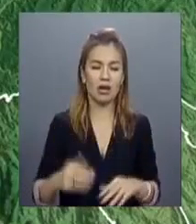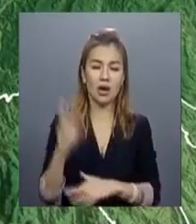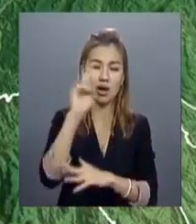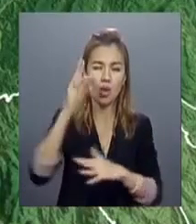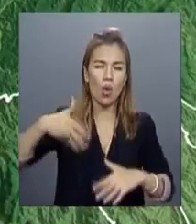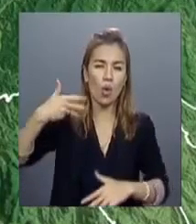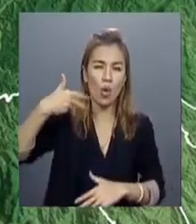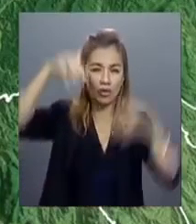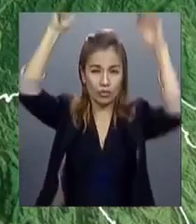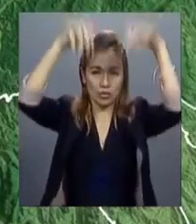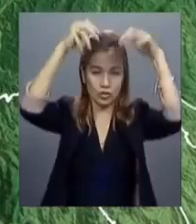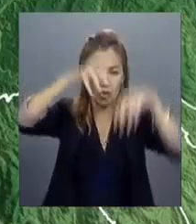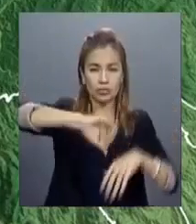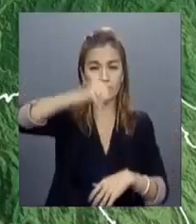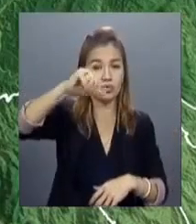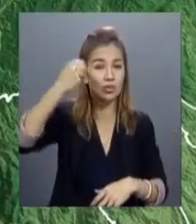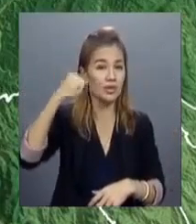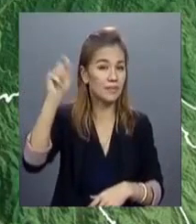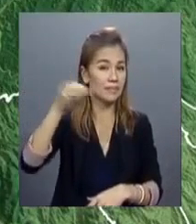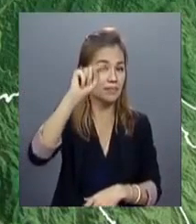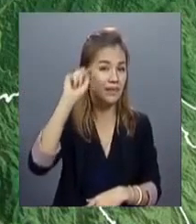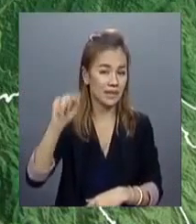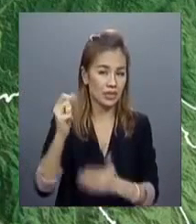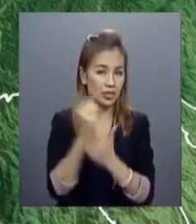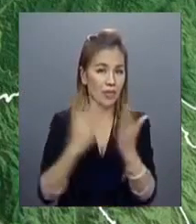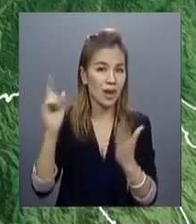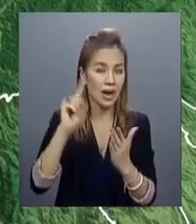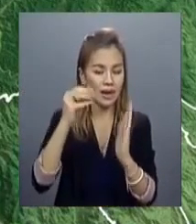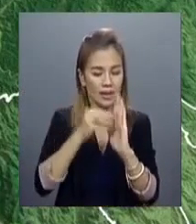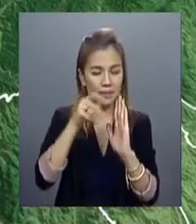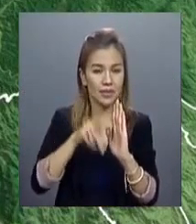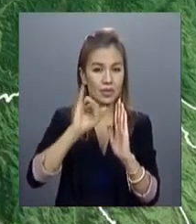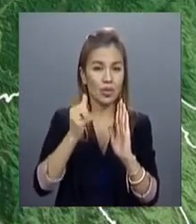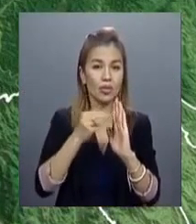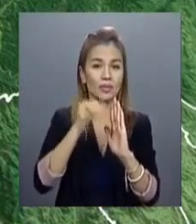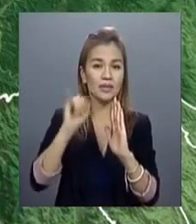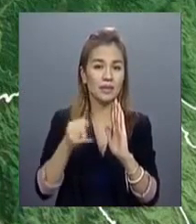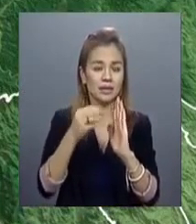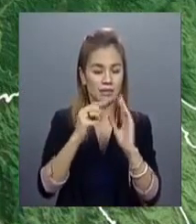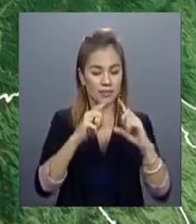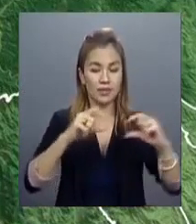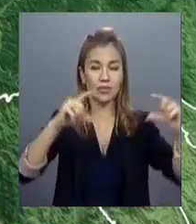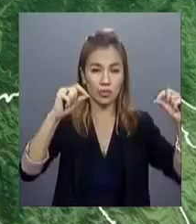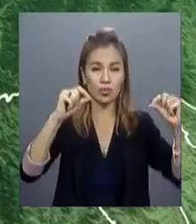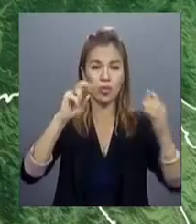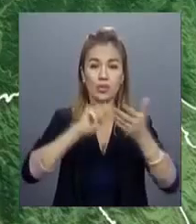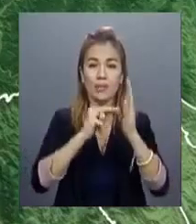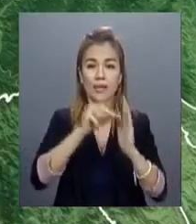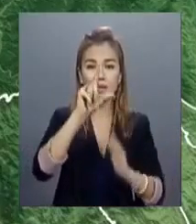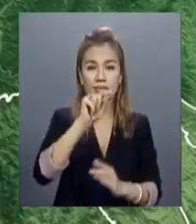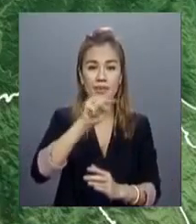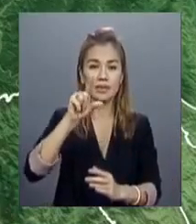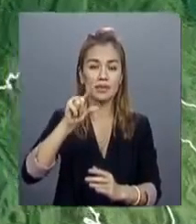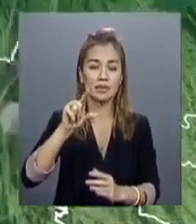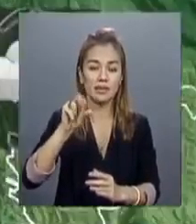กับมีฝนฟ้าคะนองบางแห่ง 10% ของพื้นที่ส่วนมากที่บริเวณจังหวัดพิษณุโลกพิจิตรและเพชรบูรณ์อุณหภูมิระหว่าง 20-39 องศาเ